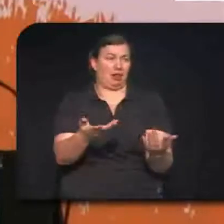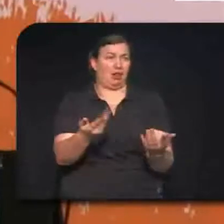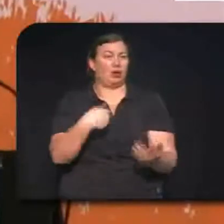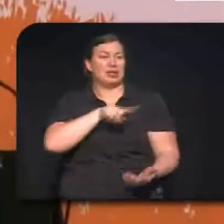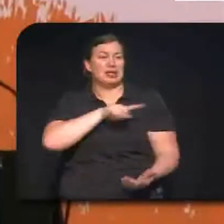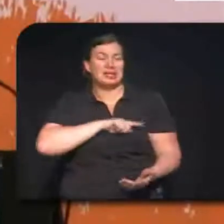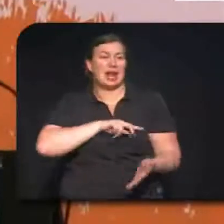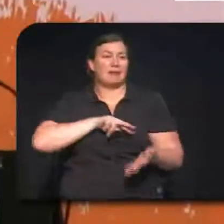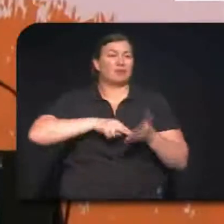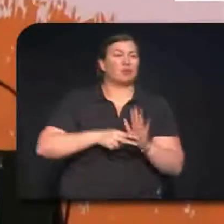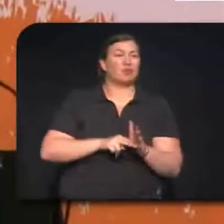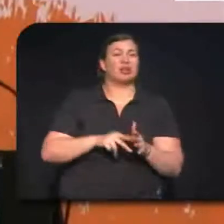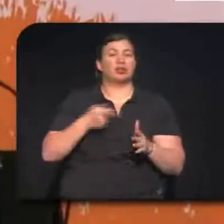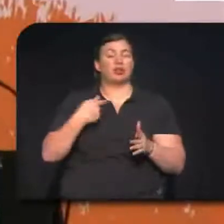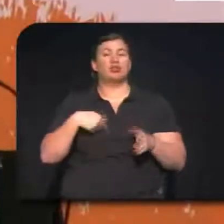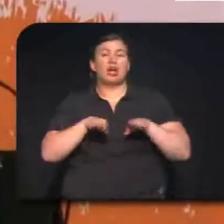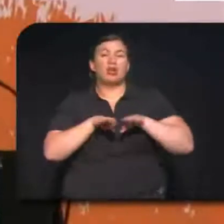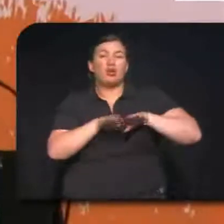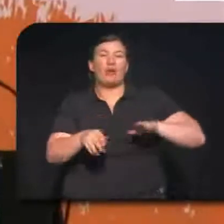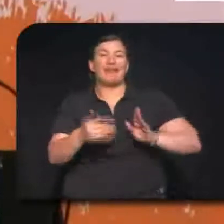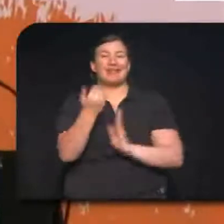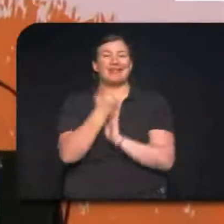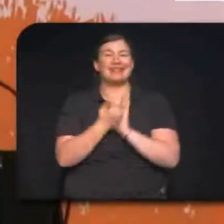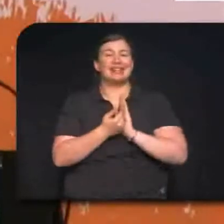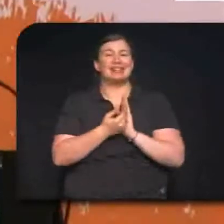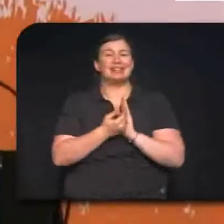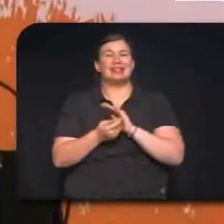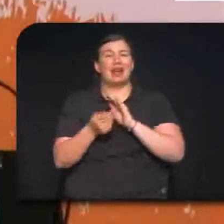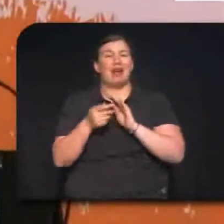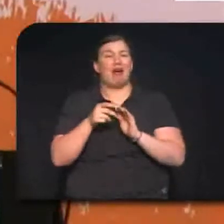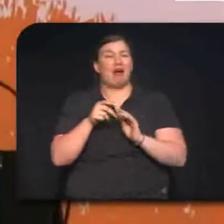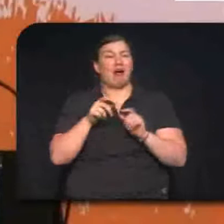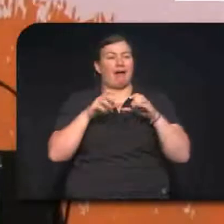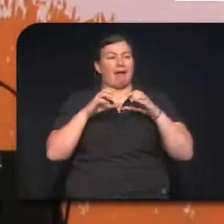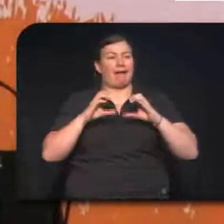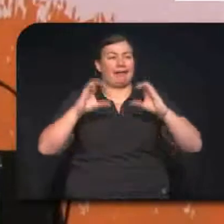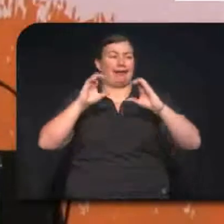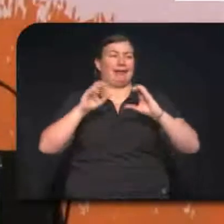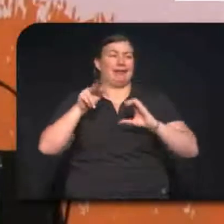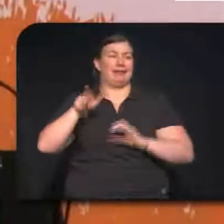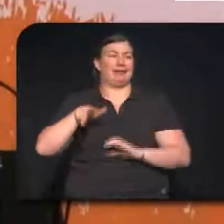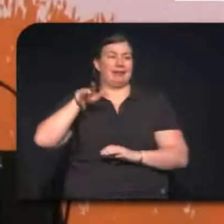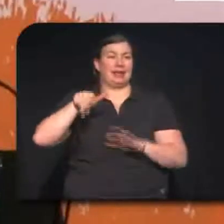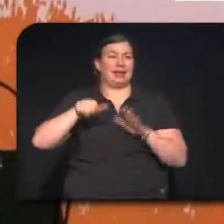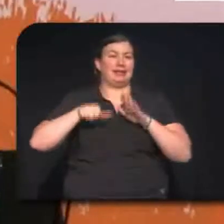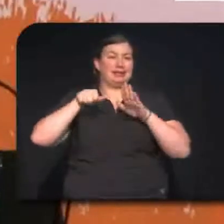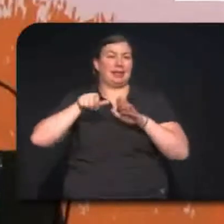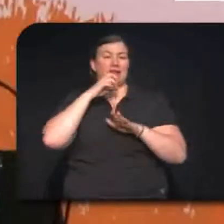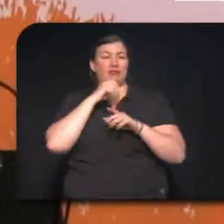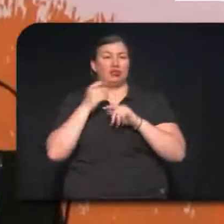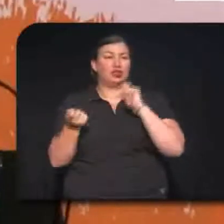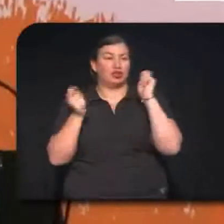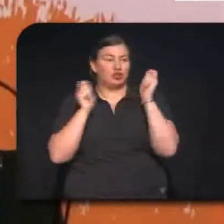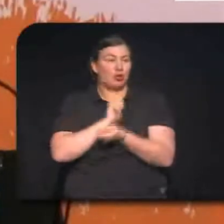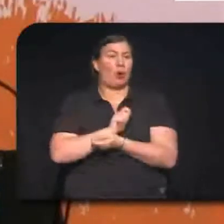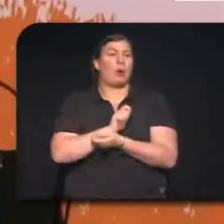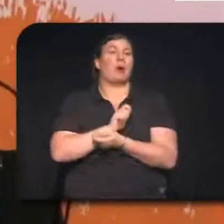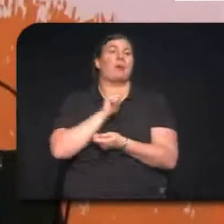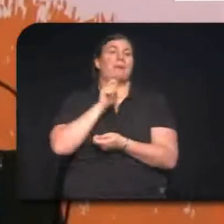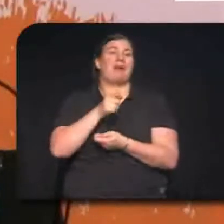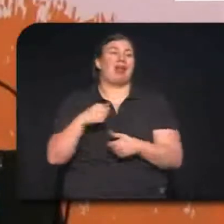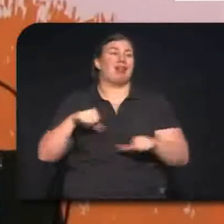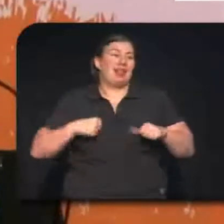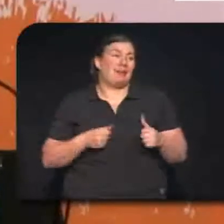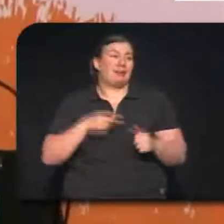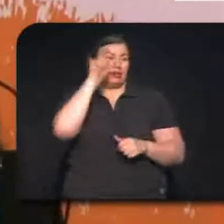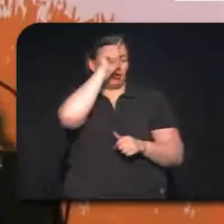Artikel 10 zu ändern dahingehend auf ein Recht auf Leben in Deutschland und ich befürworte das sehr und ich finde sie machen eine großartige